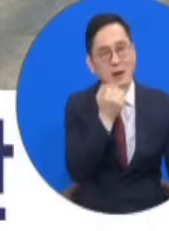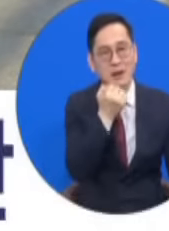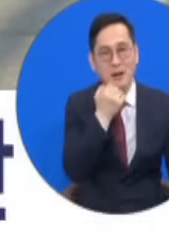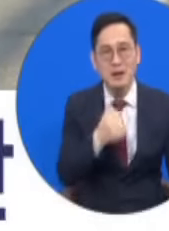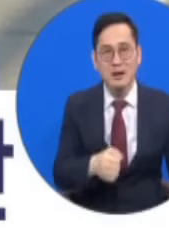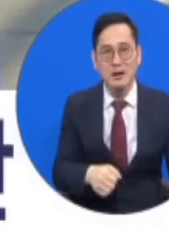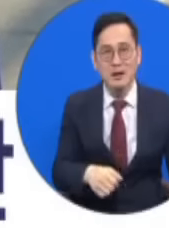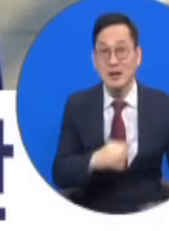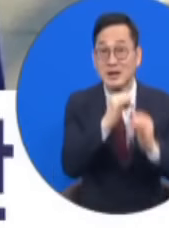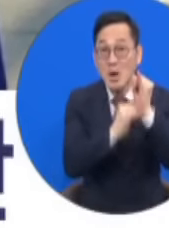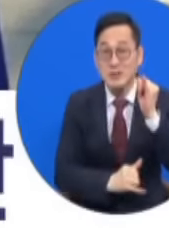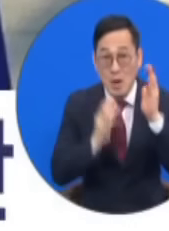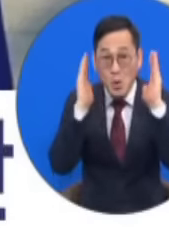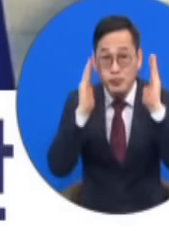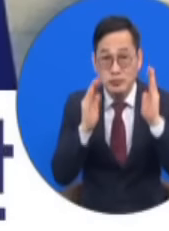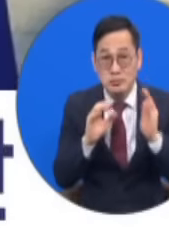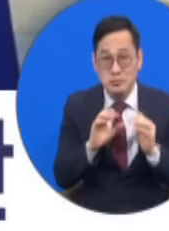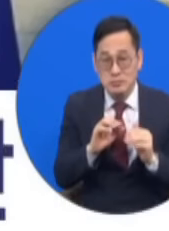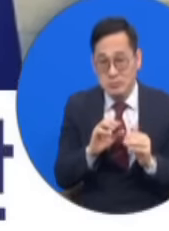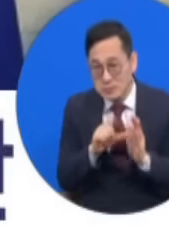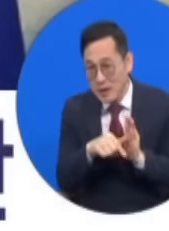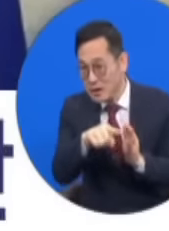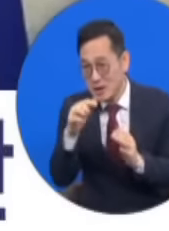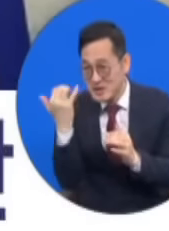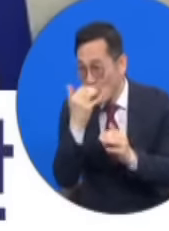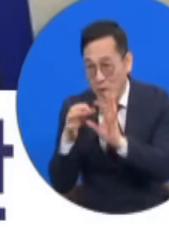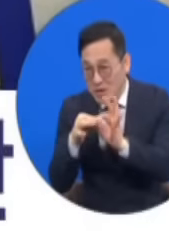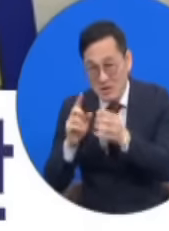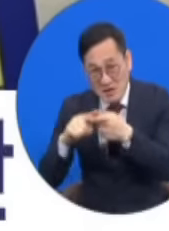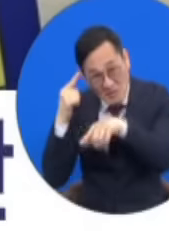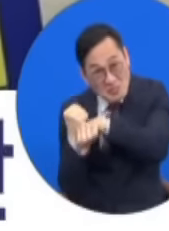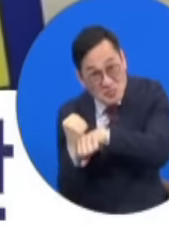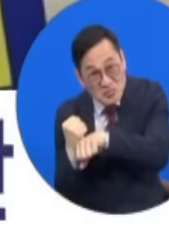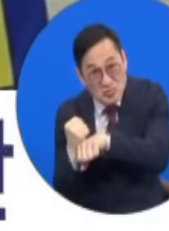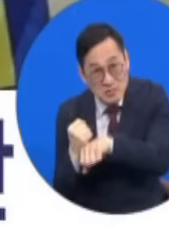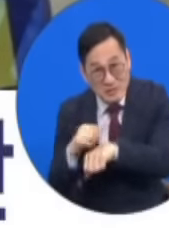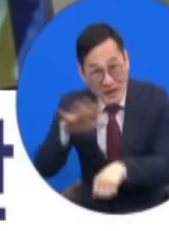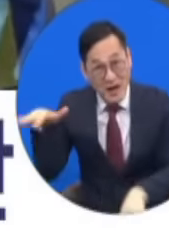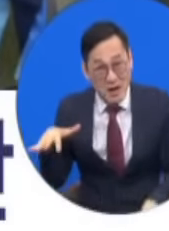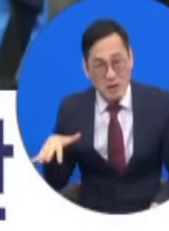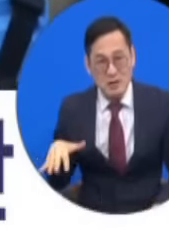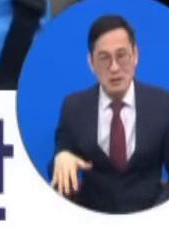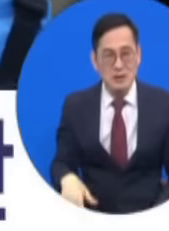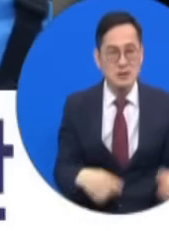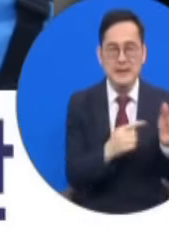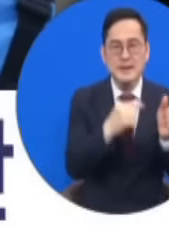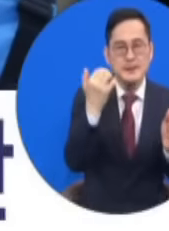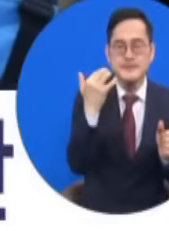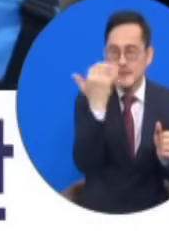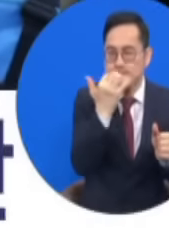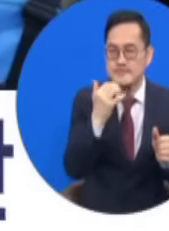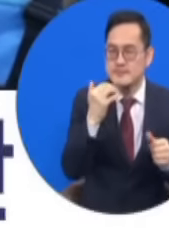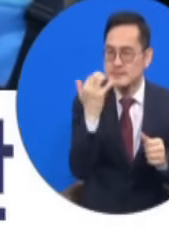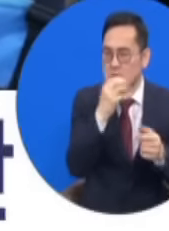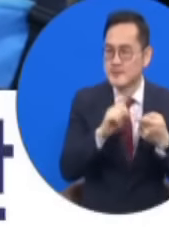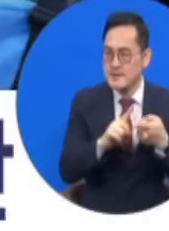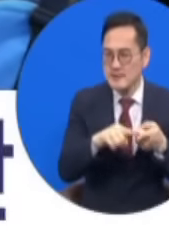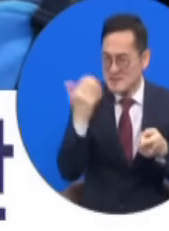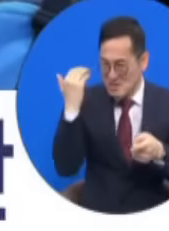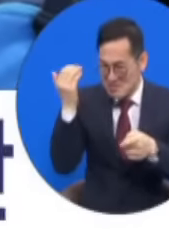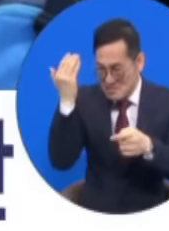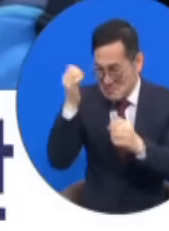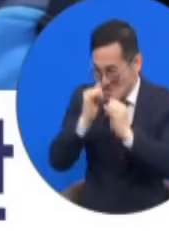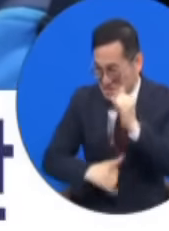역사 공부를 해야 하는 거예요? 그게 역사 공부입니까? 근데 굉장히 이제 삐뚤어진 그런 역사관을 갖고 있으면서 역사관이라고 볼 수도